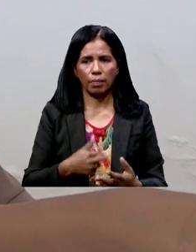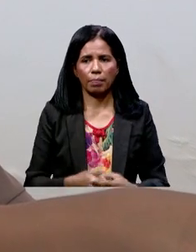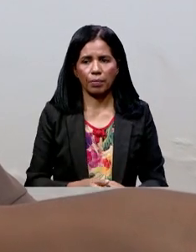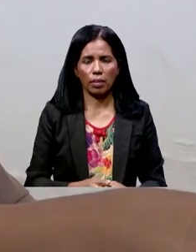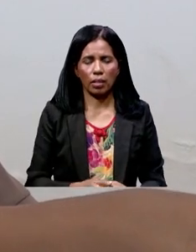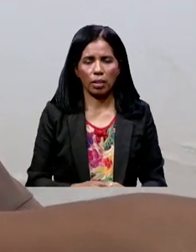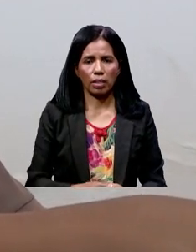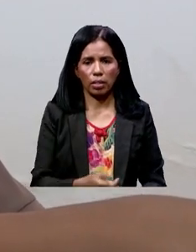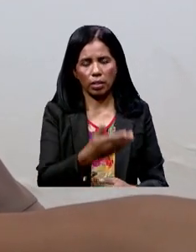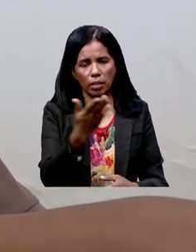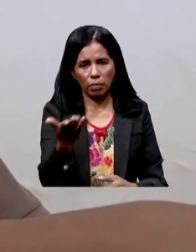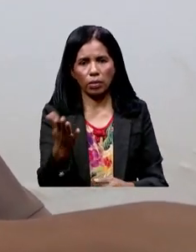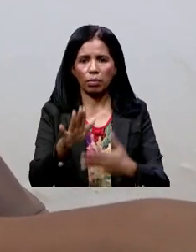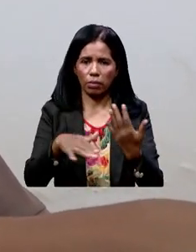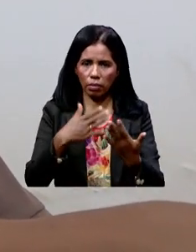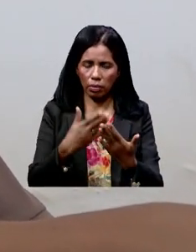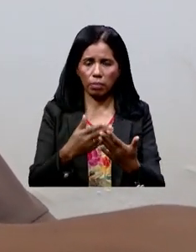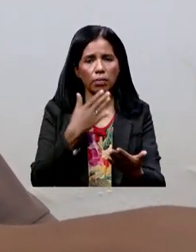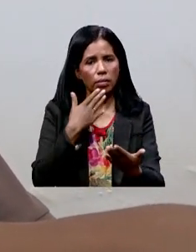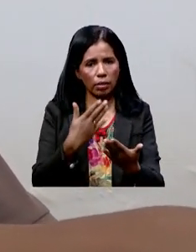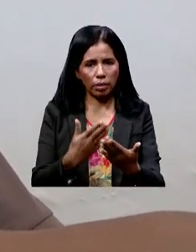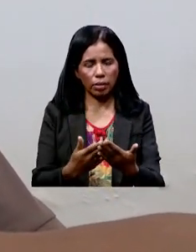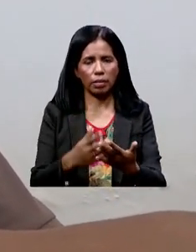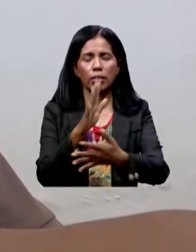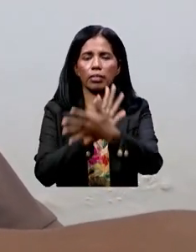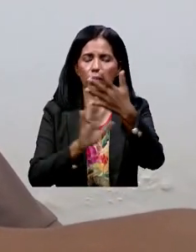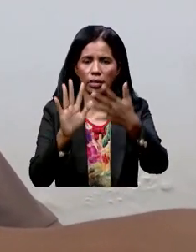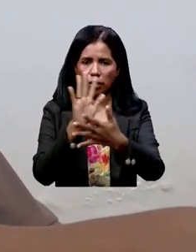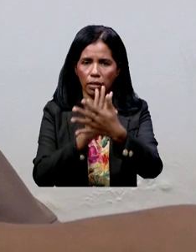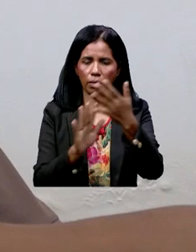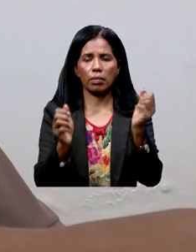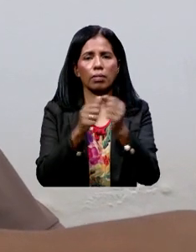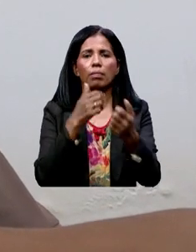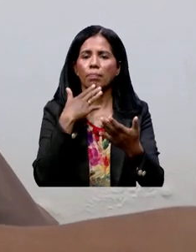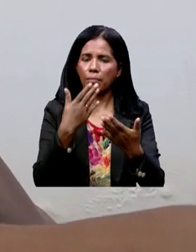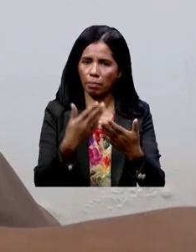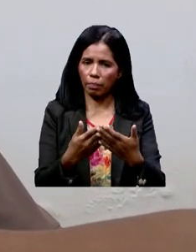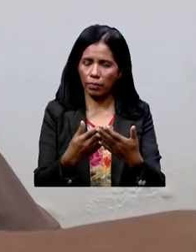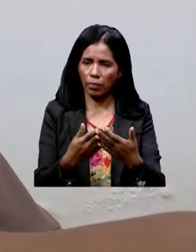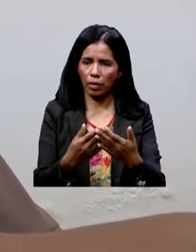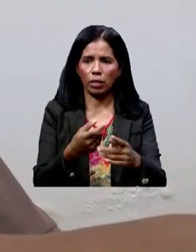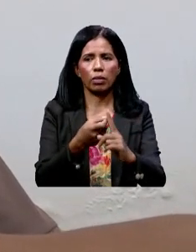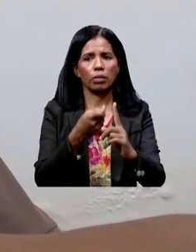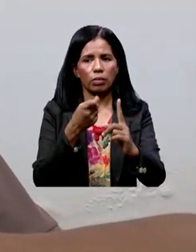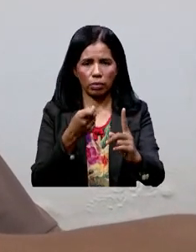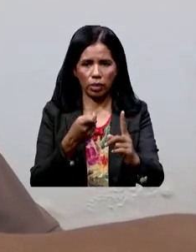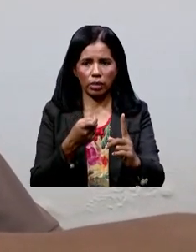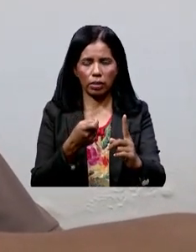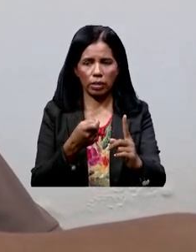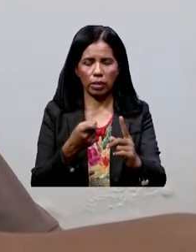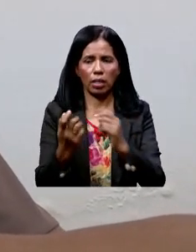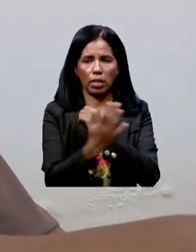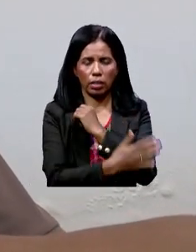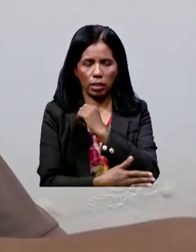Espera kata ita bo tira hoto tu nene diak, bele celebra festeza nene hodiak, usi rai ida